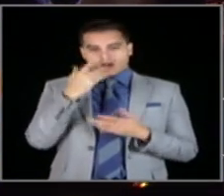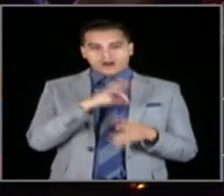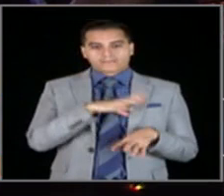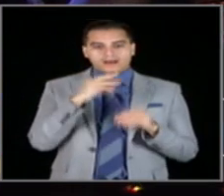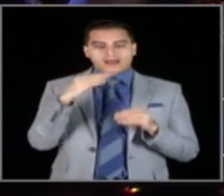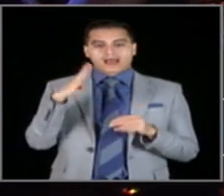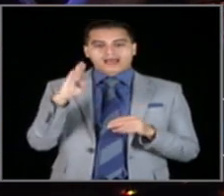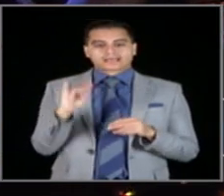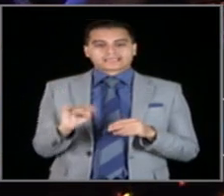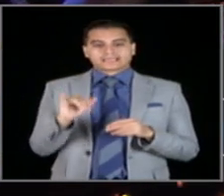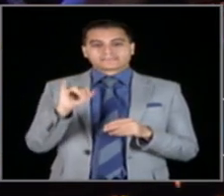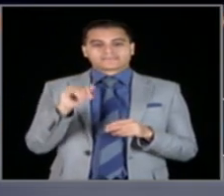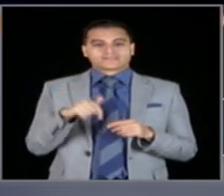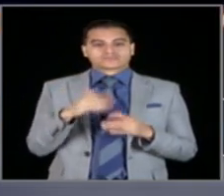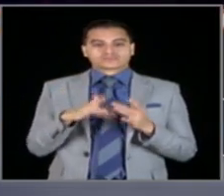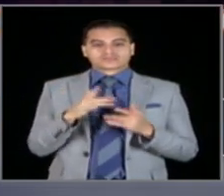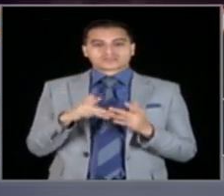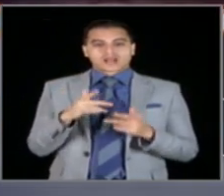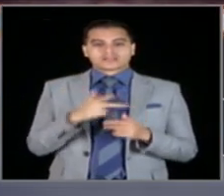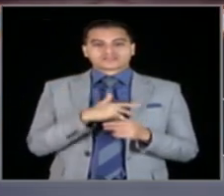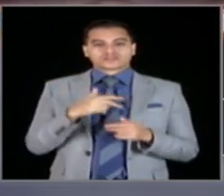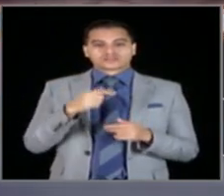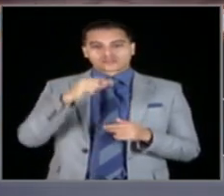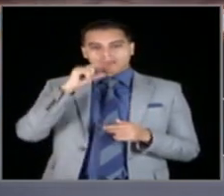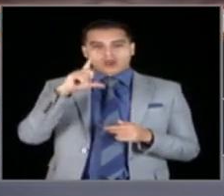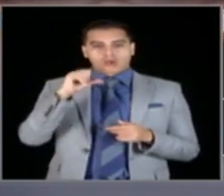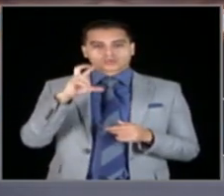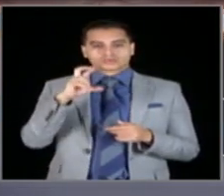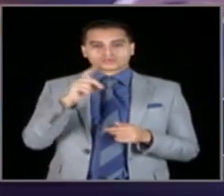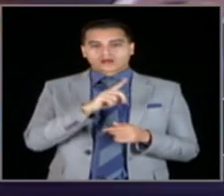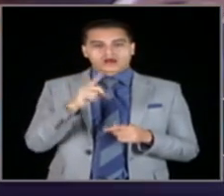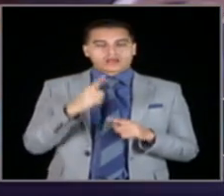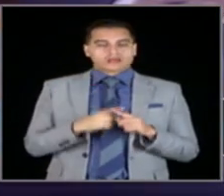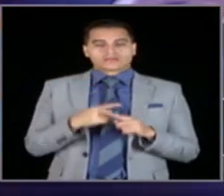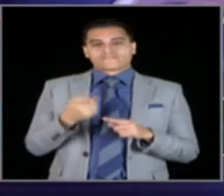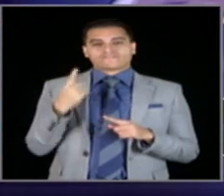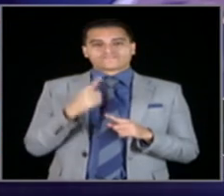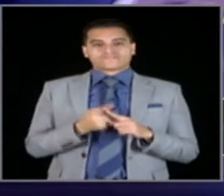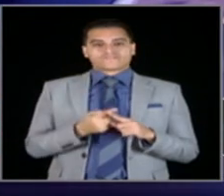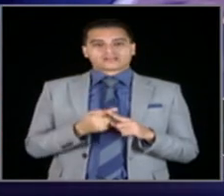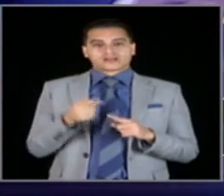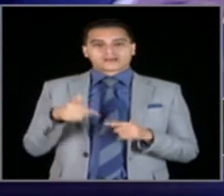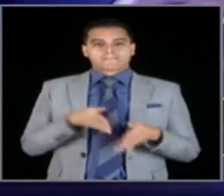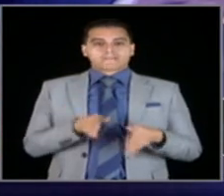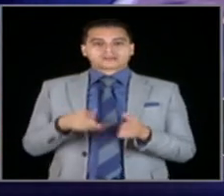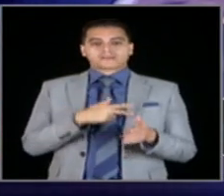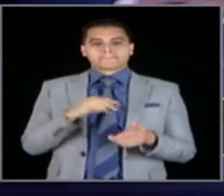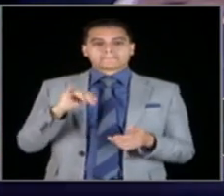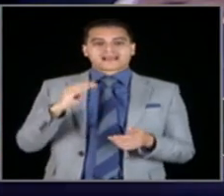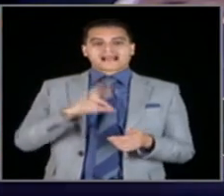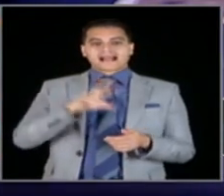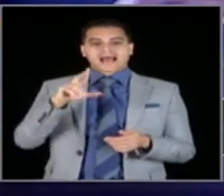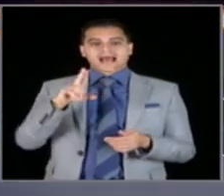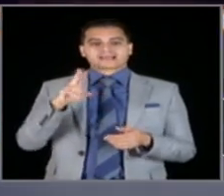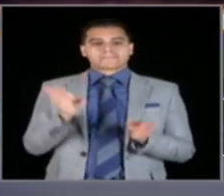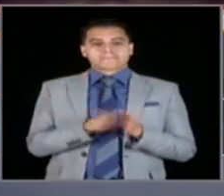بدور حكيم في مسلسل شربات لوز، فمن هو؟ باسم سمر. غلط. يربط مضيق ماجلان بين المحيط